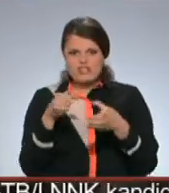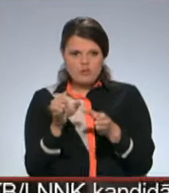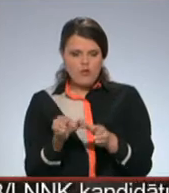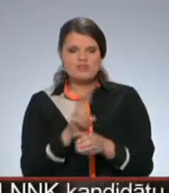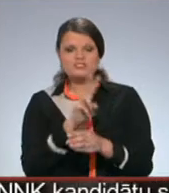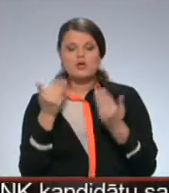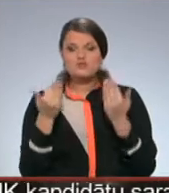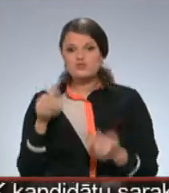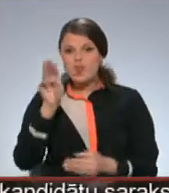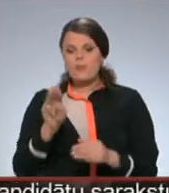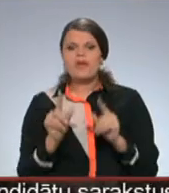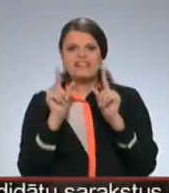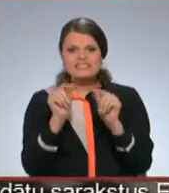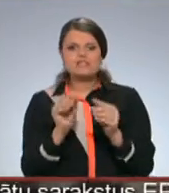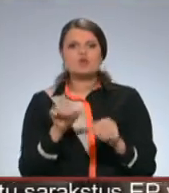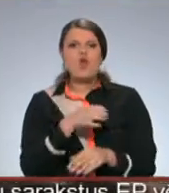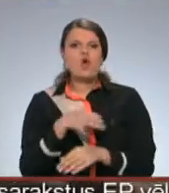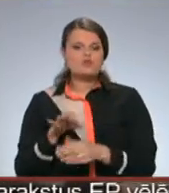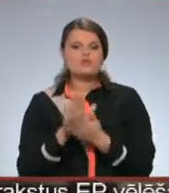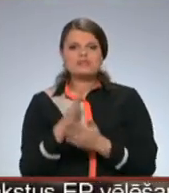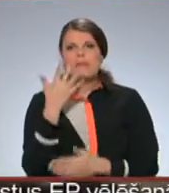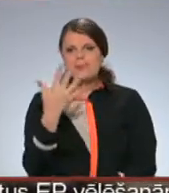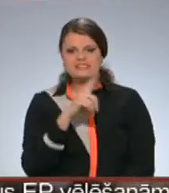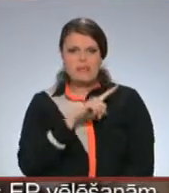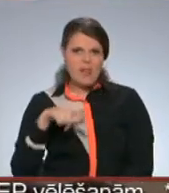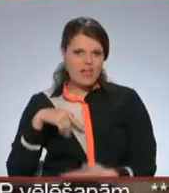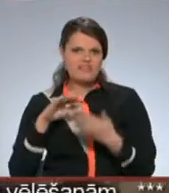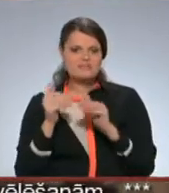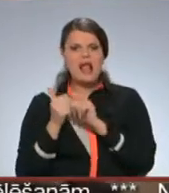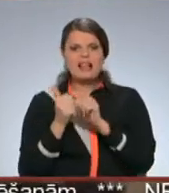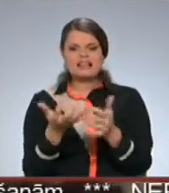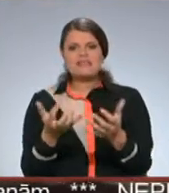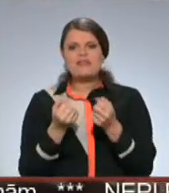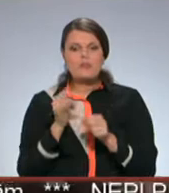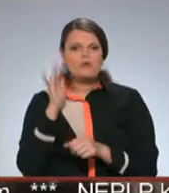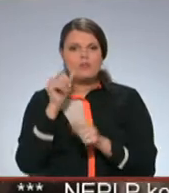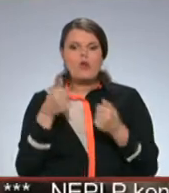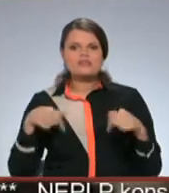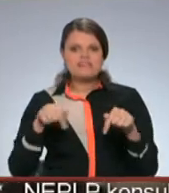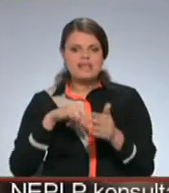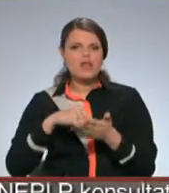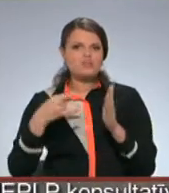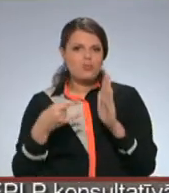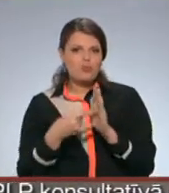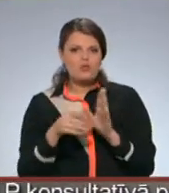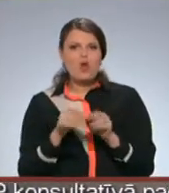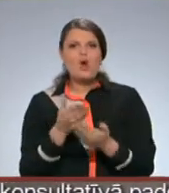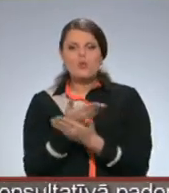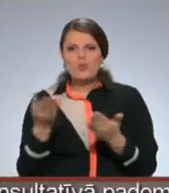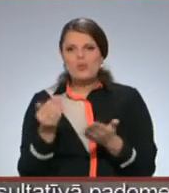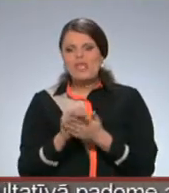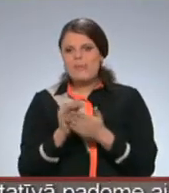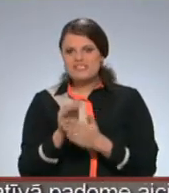kas jau šomēnes dosies koncertūrē uz 5 Latvijas pilsētām, līdziņemot arī topošās koncertzāles projektu, ar kuru